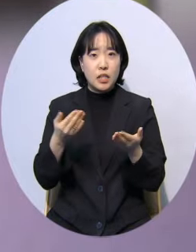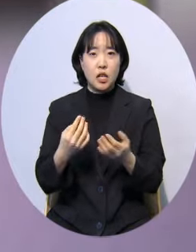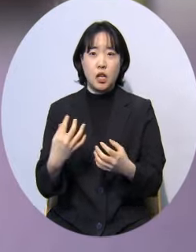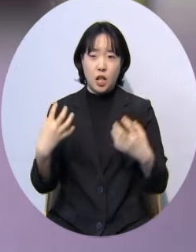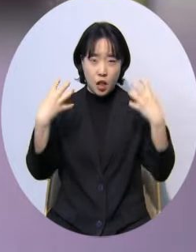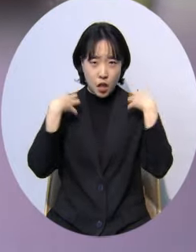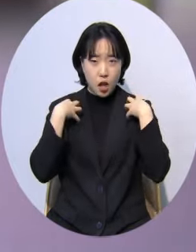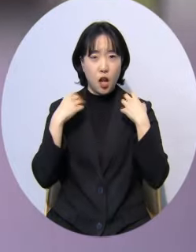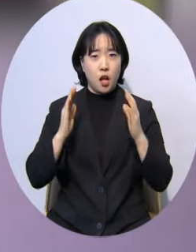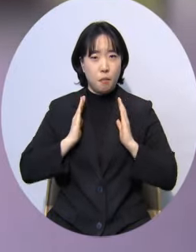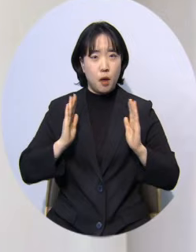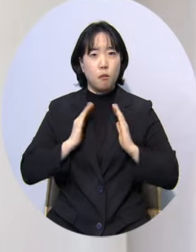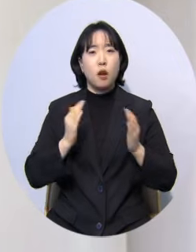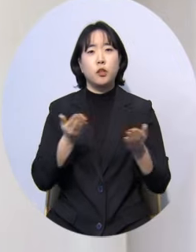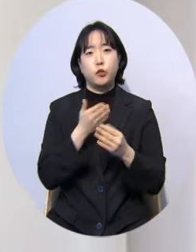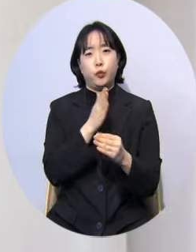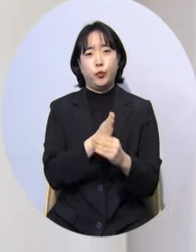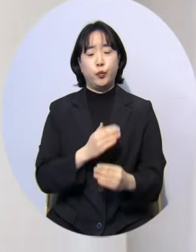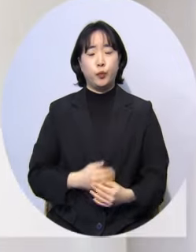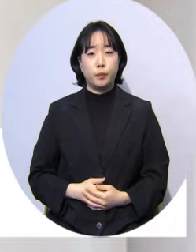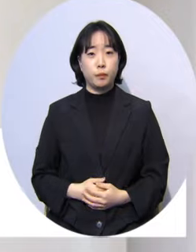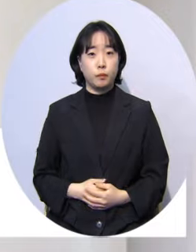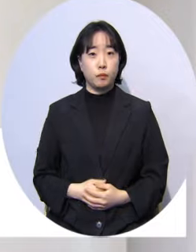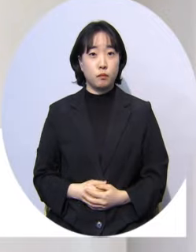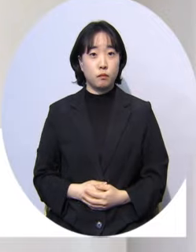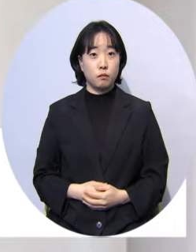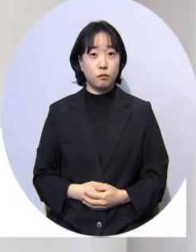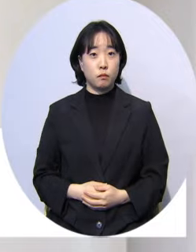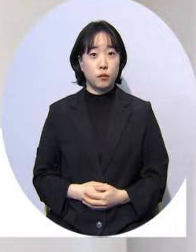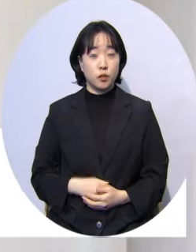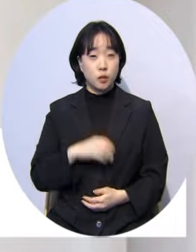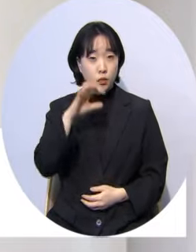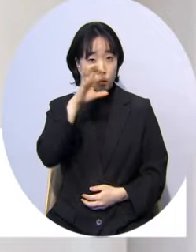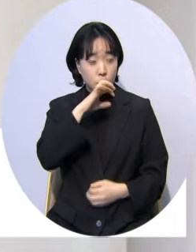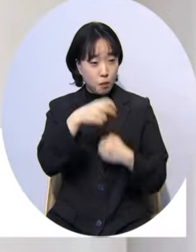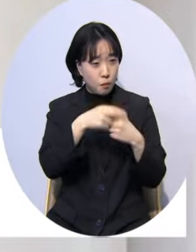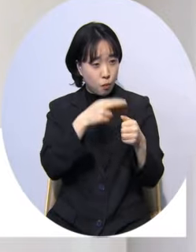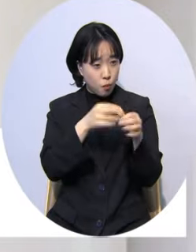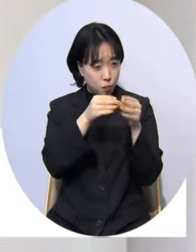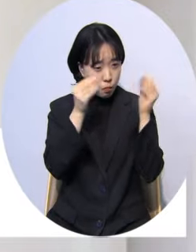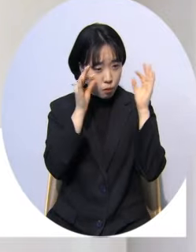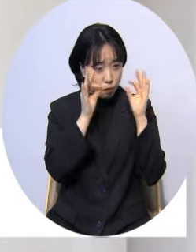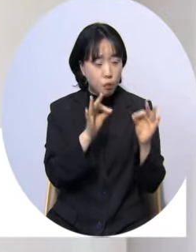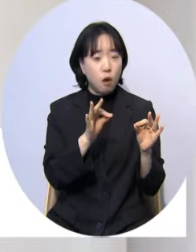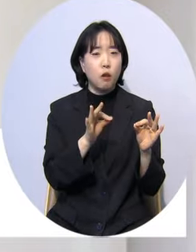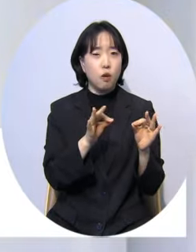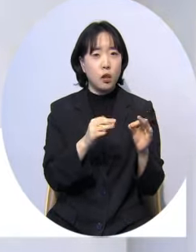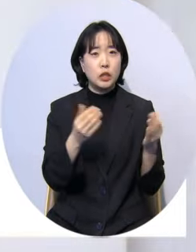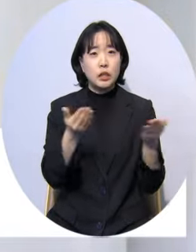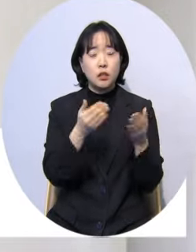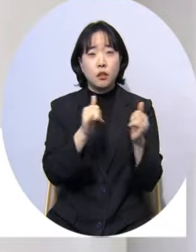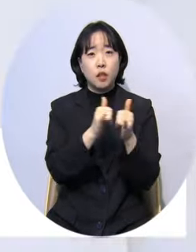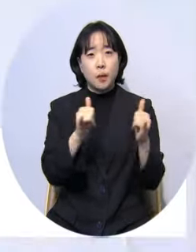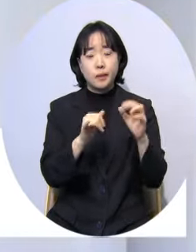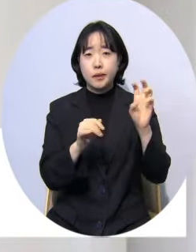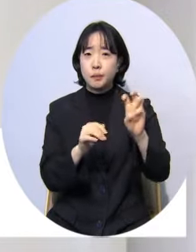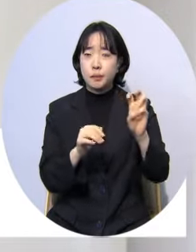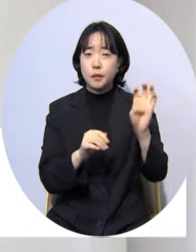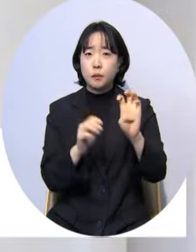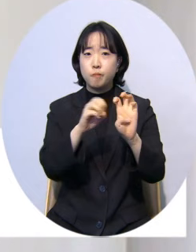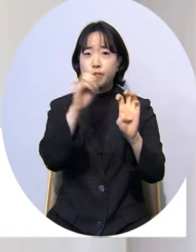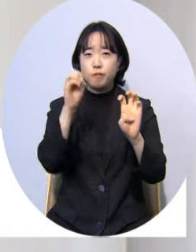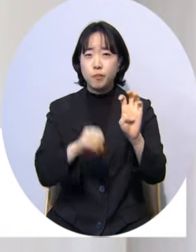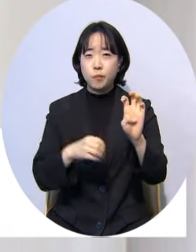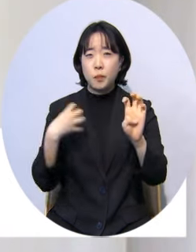역할을 요구받고 있는 겁니다 그 이면에는 어 우리 상급종합병원의 의사인력의 40%